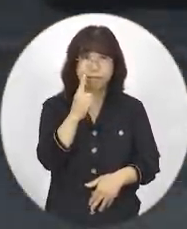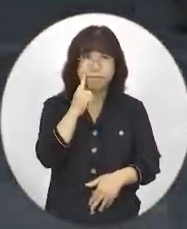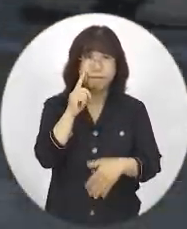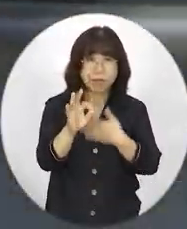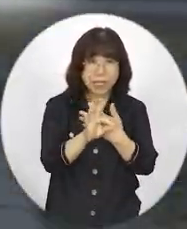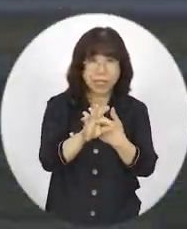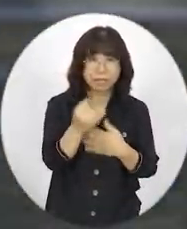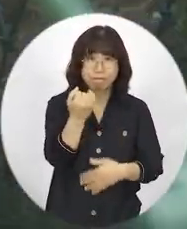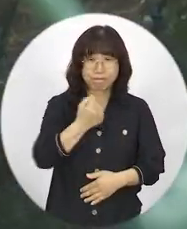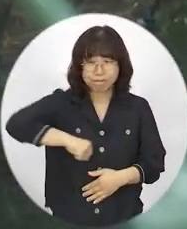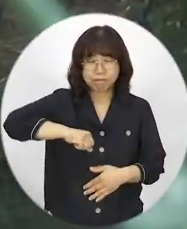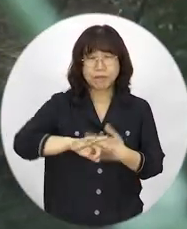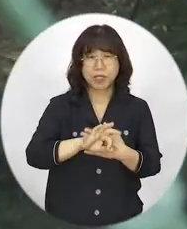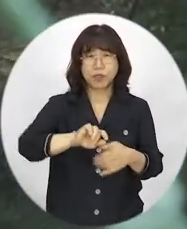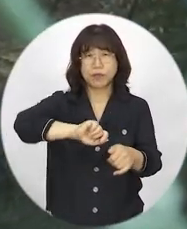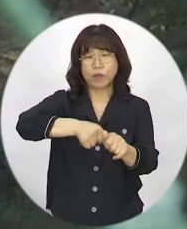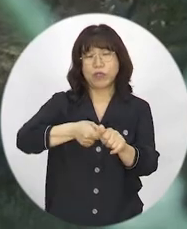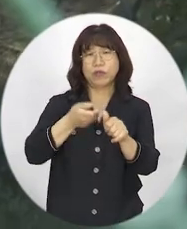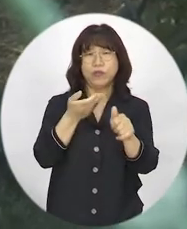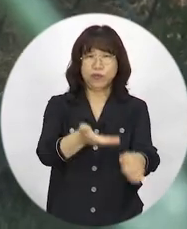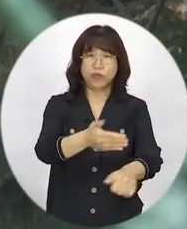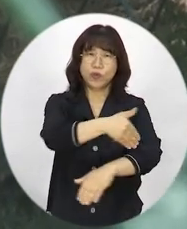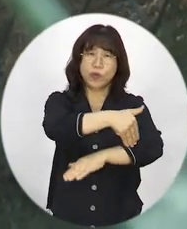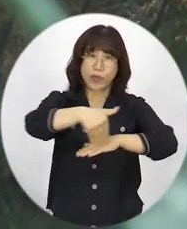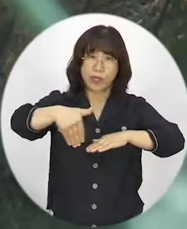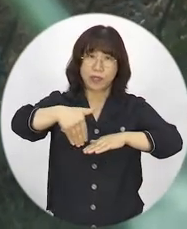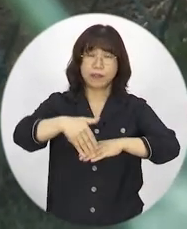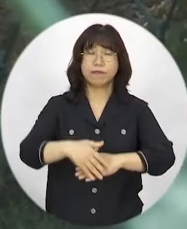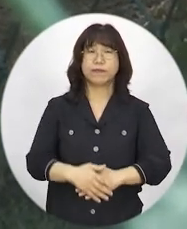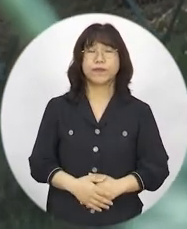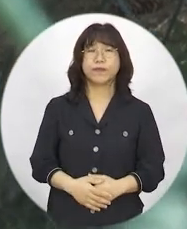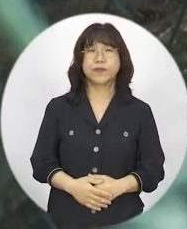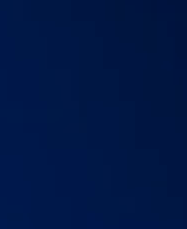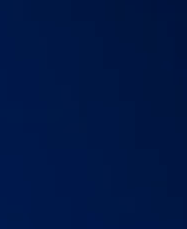예정이며 이를 어기 시 과태료를 부과할 예정입니다.